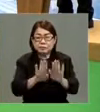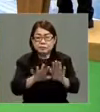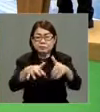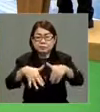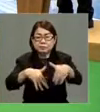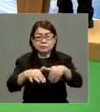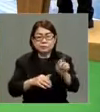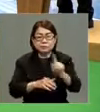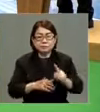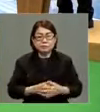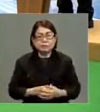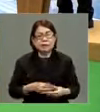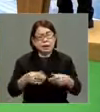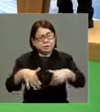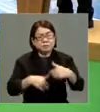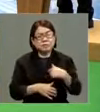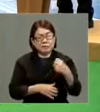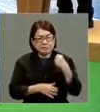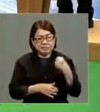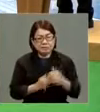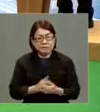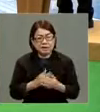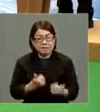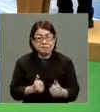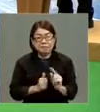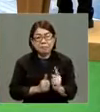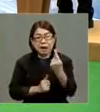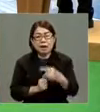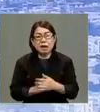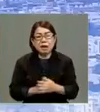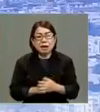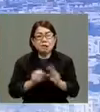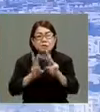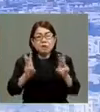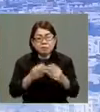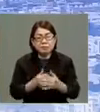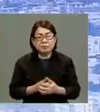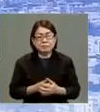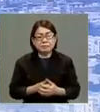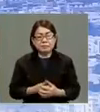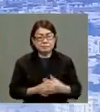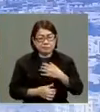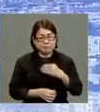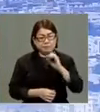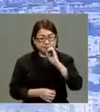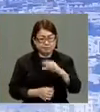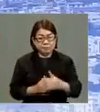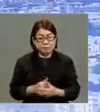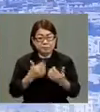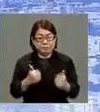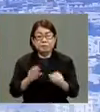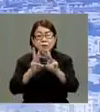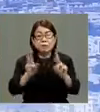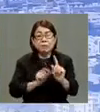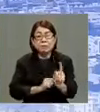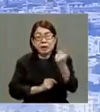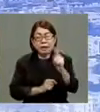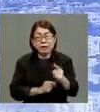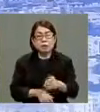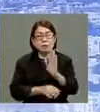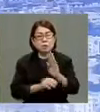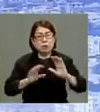ให้กับพี่น้องประชาชนมั่นใจเรื่องของการใช้แพลตฟอร์มไทยชนะไหมฮะ ก็อยากจะเรียนให้ทราบนะครับแพลตฟอร์มนี้ก็เป็นแพลตฟอร์มที่เป็นทาง